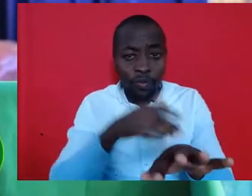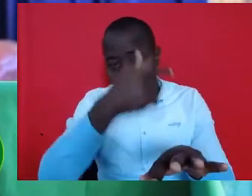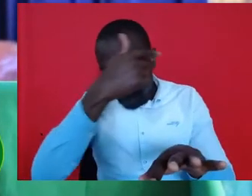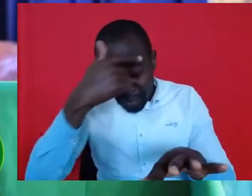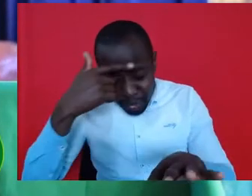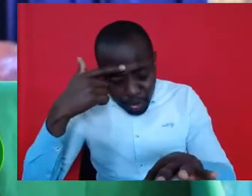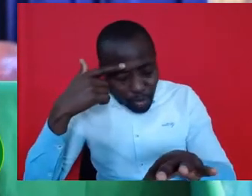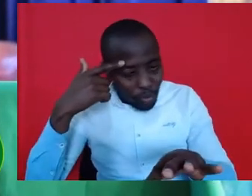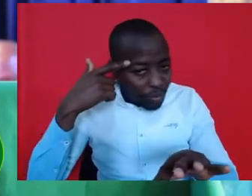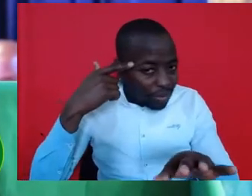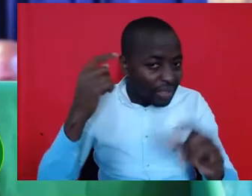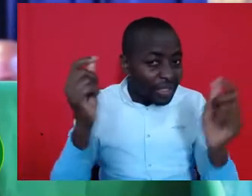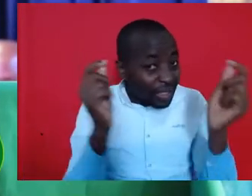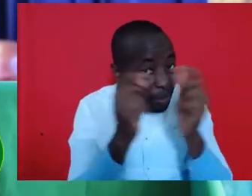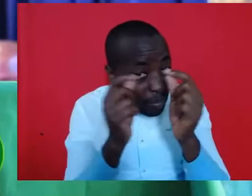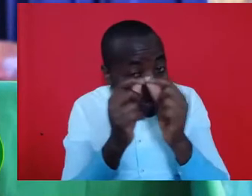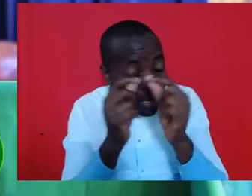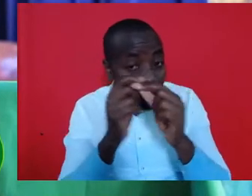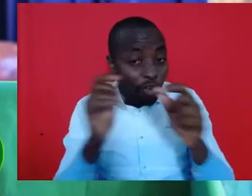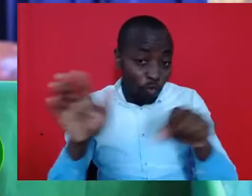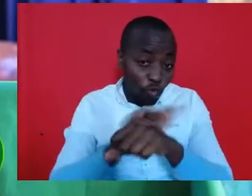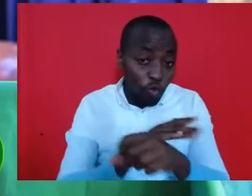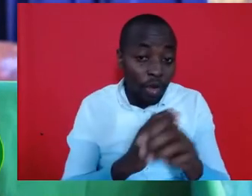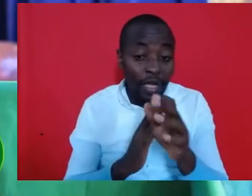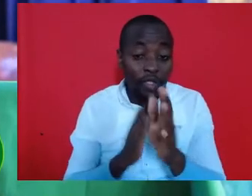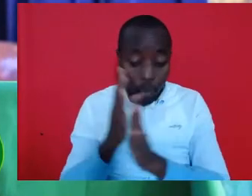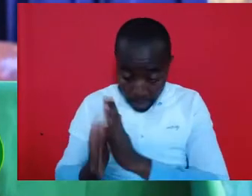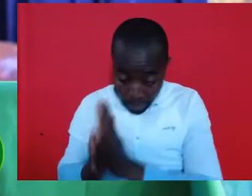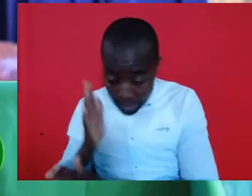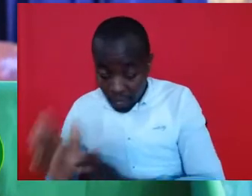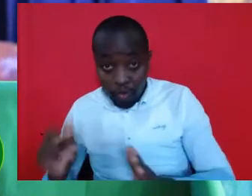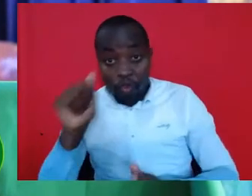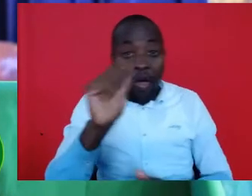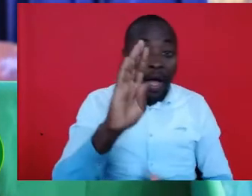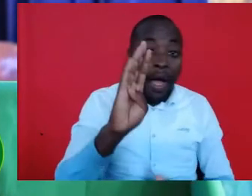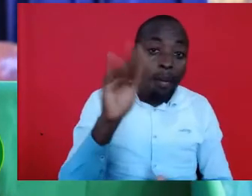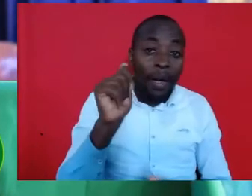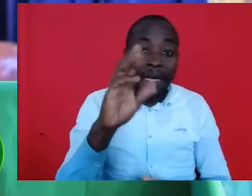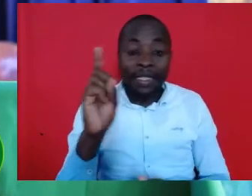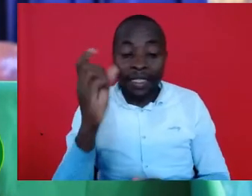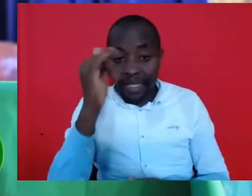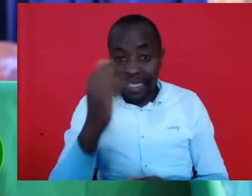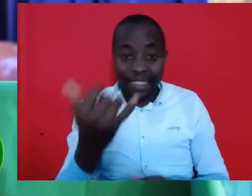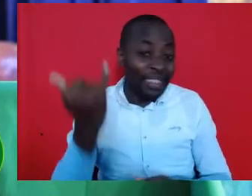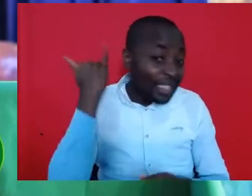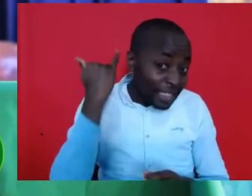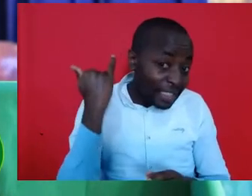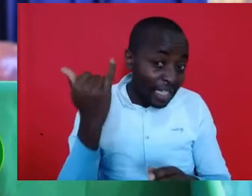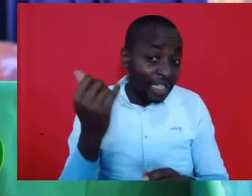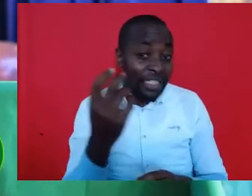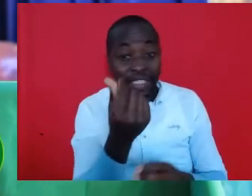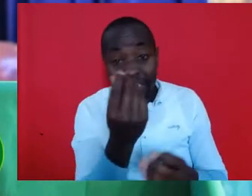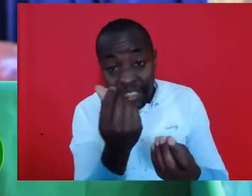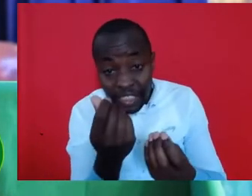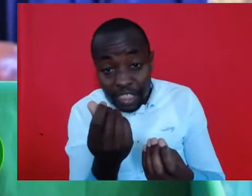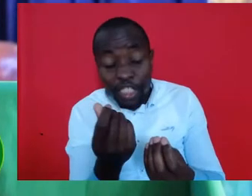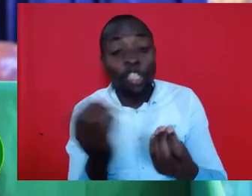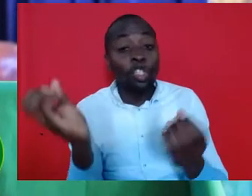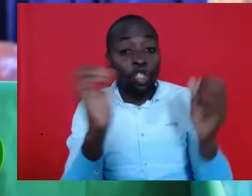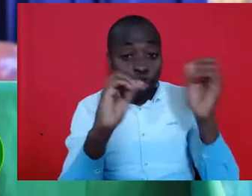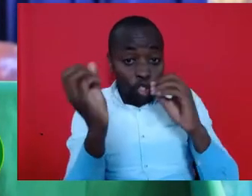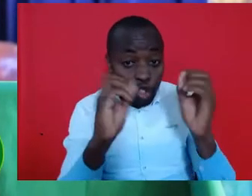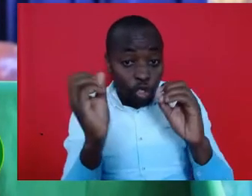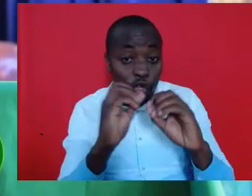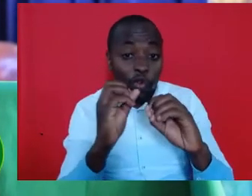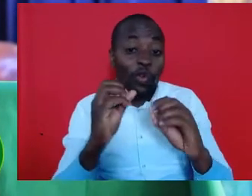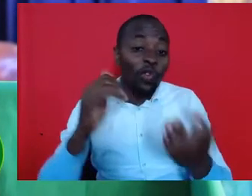Kametuumiza, tunajitayarisha kwenda kule Abadeas. Kametuumiza jana kwa maana kukwea mlima sio kidogo. Ni